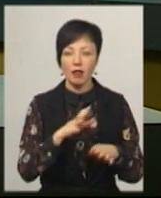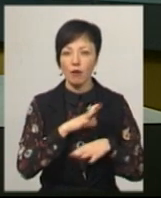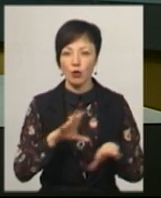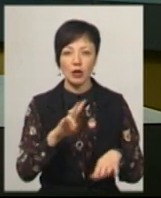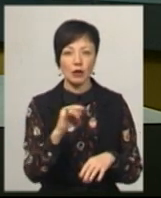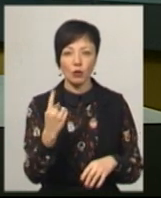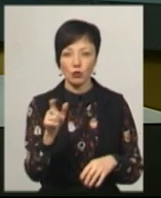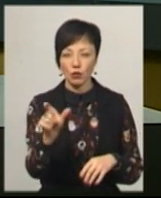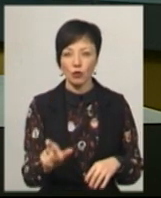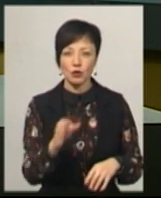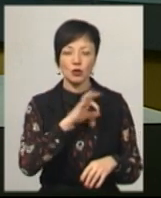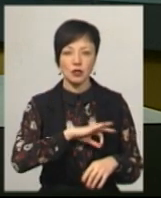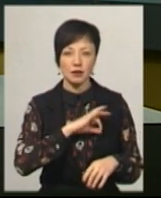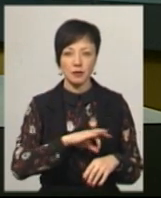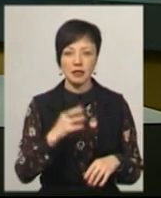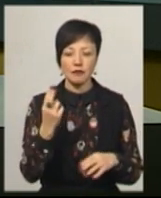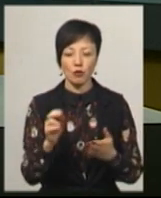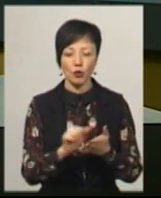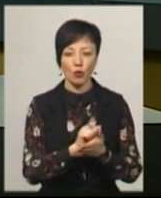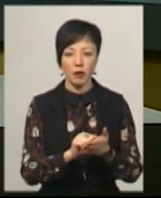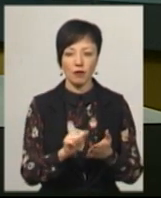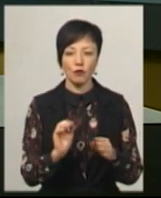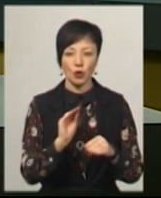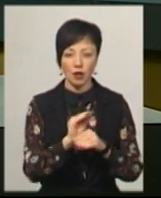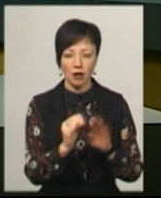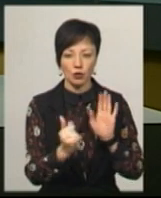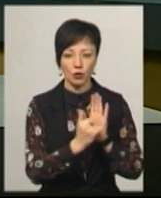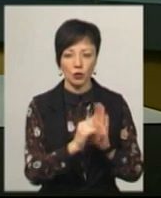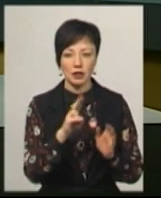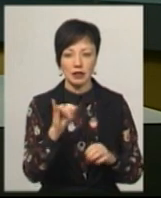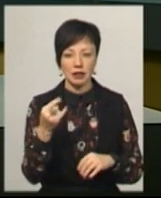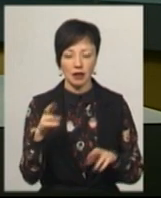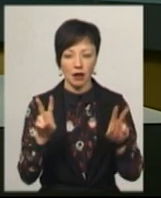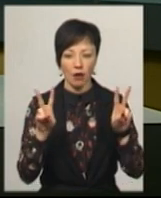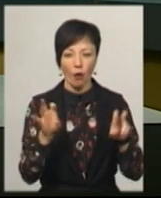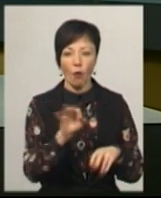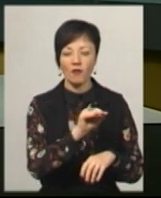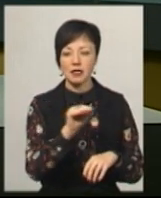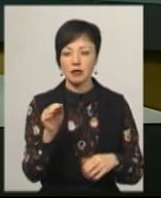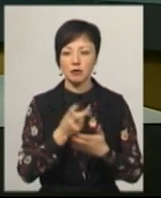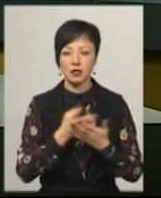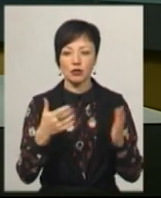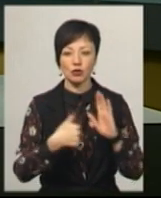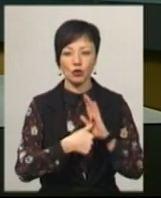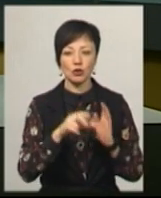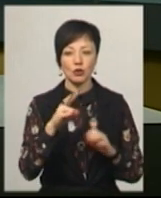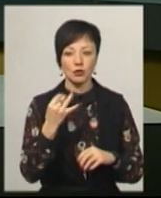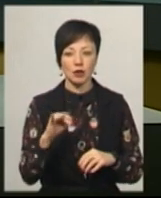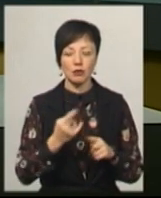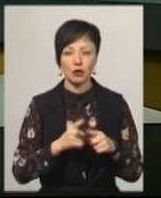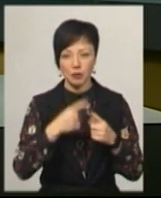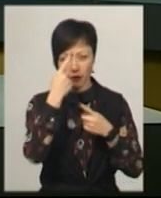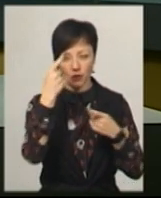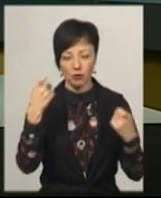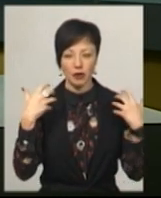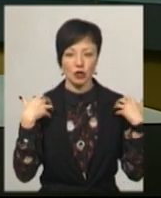жодного, хто б скористувався цифровим документом у додатку «Дія» від початку їх офіційної презентації 6 лютого. Про це